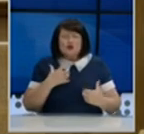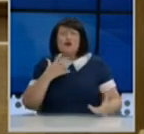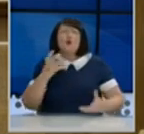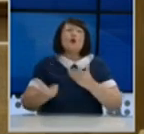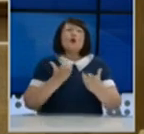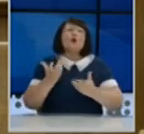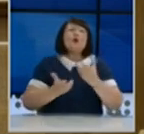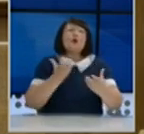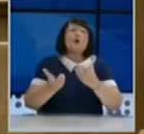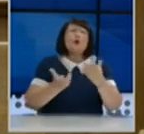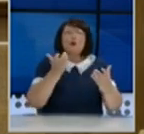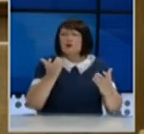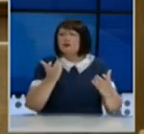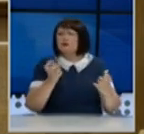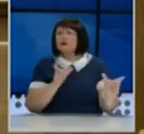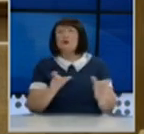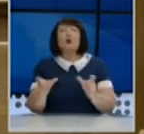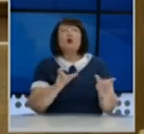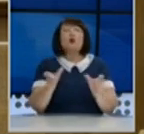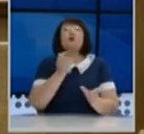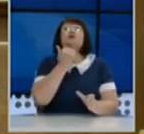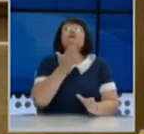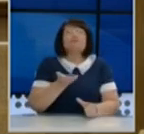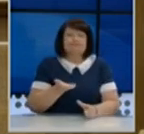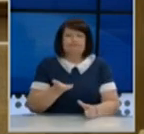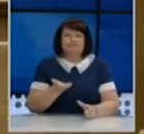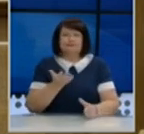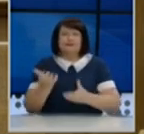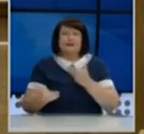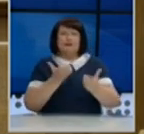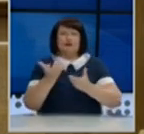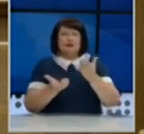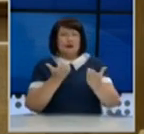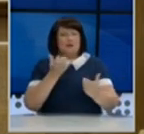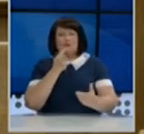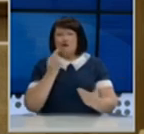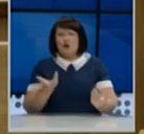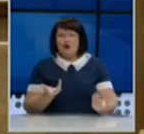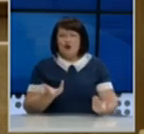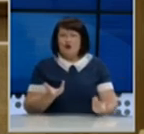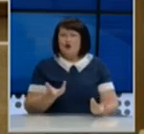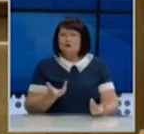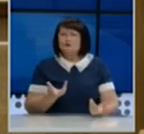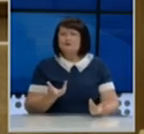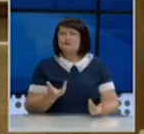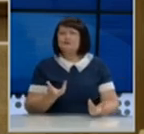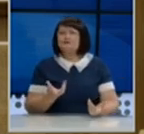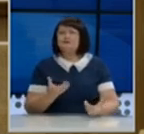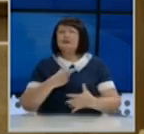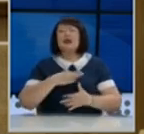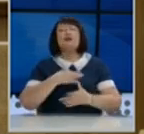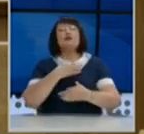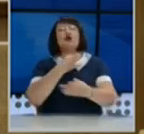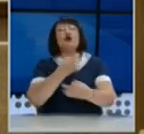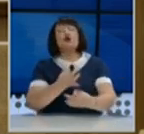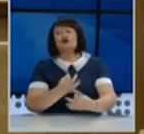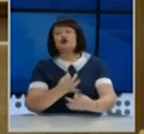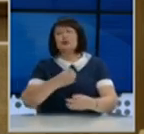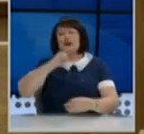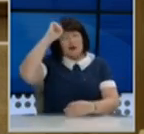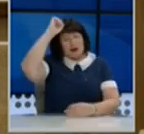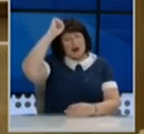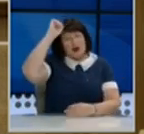γιγαντωθεί και να γίνει ανεξέλεγκτη η πυρκαγιά. Θα είμαστε οι κάτοικοι της